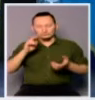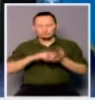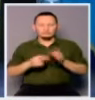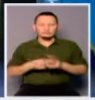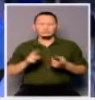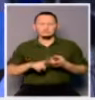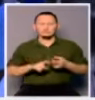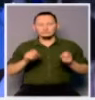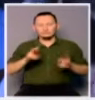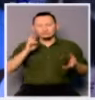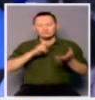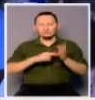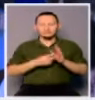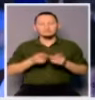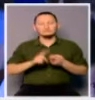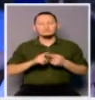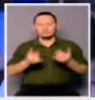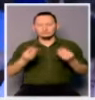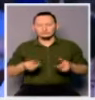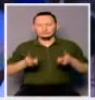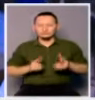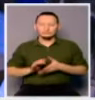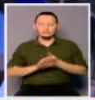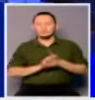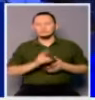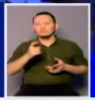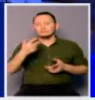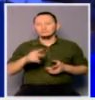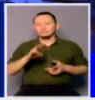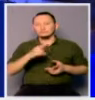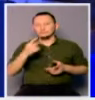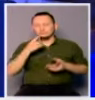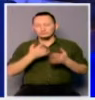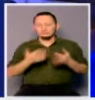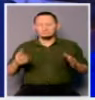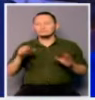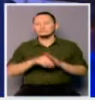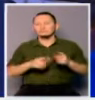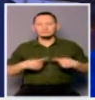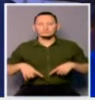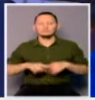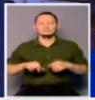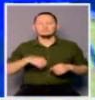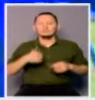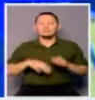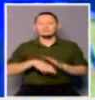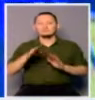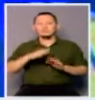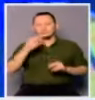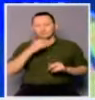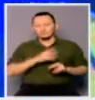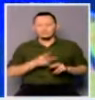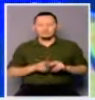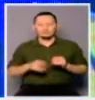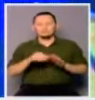Осы күннен бастап Қазақстанда рухани келісім күні тойланады. 130 ұлт пен ұлыс өкілі мекен еткен елдің тірегі рухани келісімде.